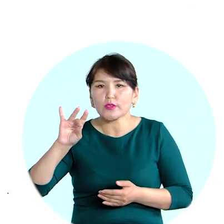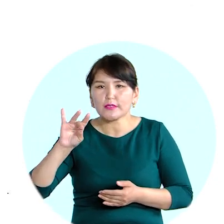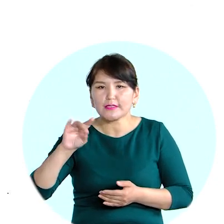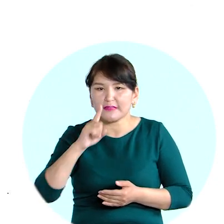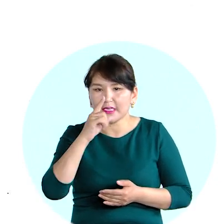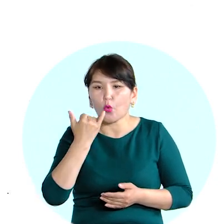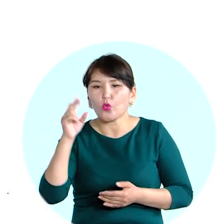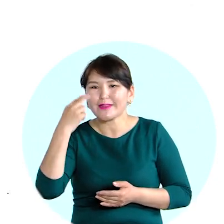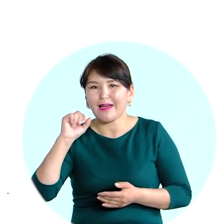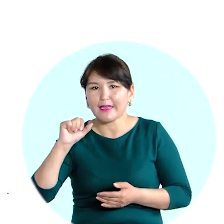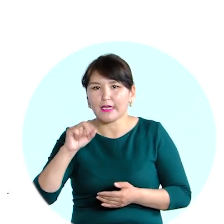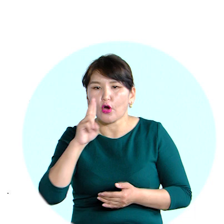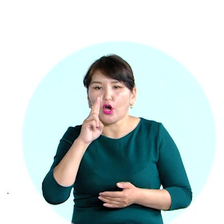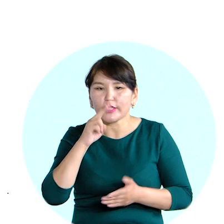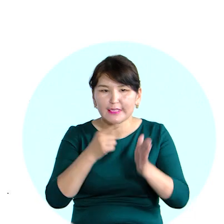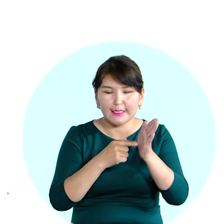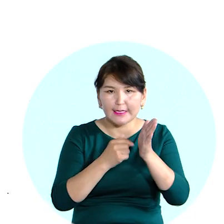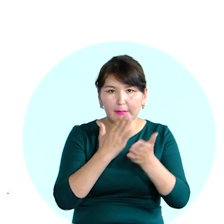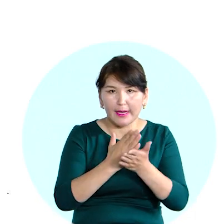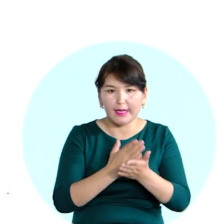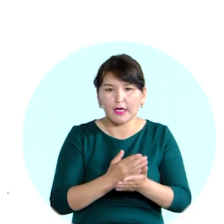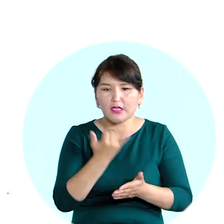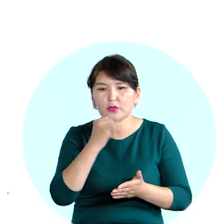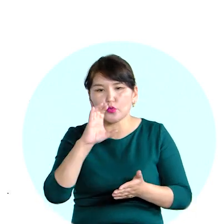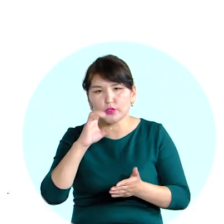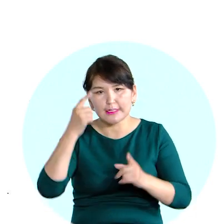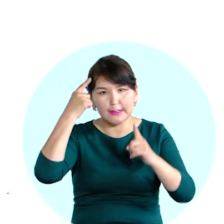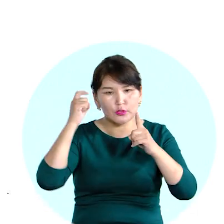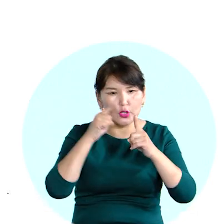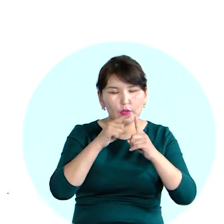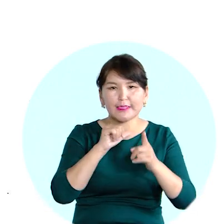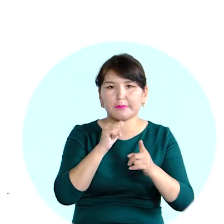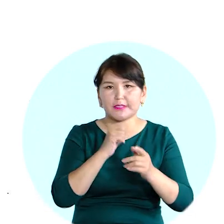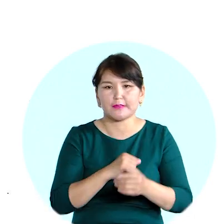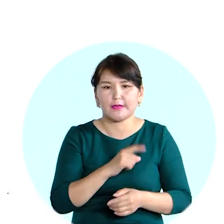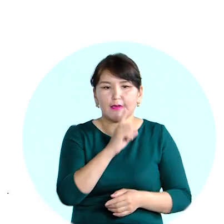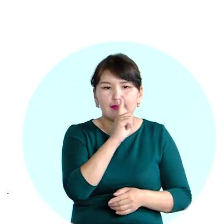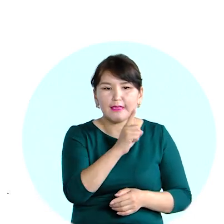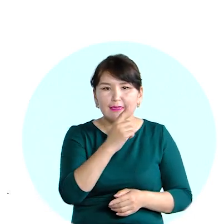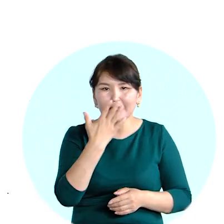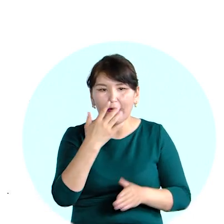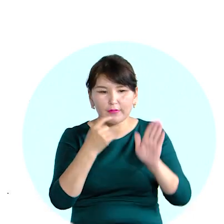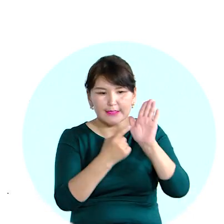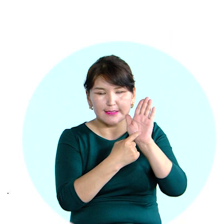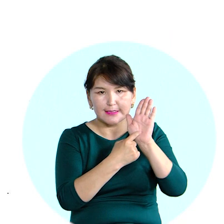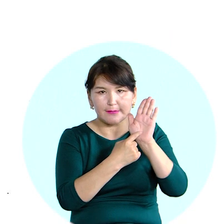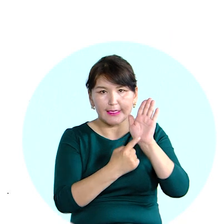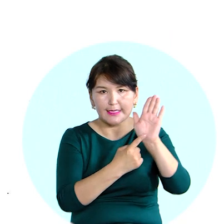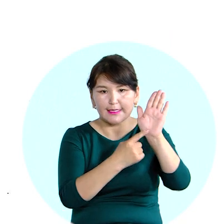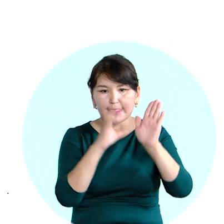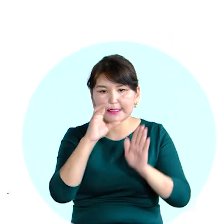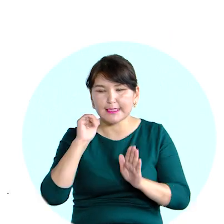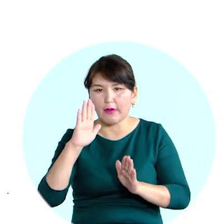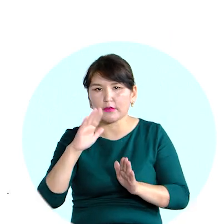гэсэн бол биш байгаа. 1-5 гэсэн тэмдэглэгээтэй савнууд нь бол яг урдны усны зориултай савнууд байгаа. Сүүлийн